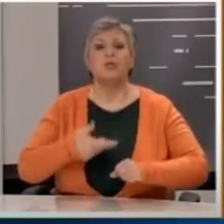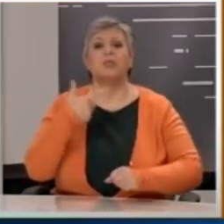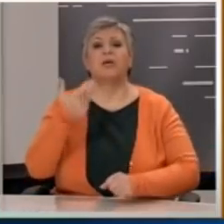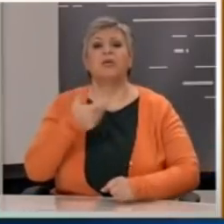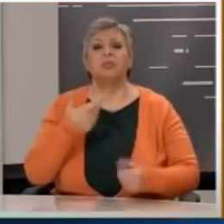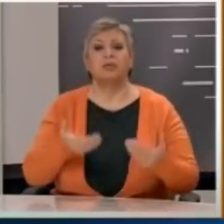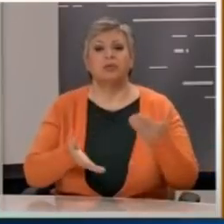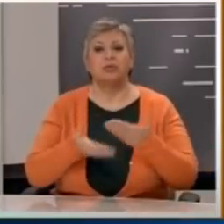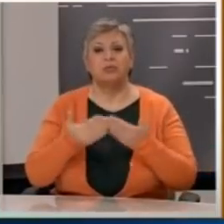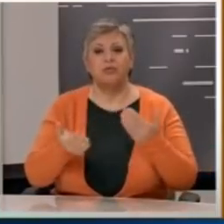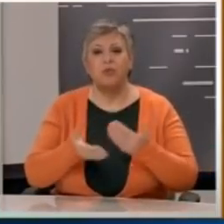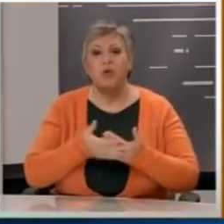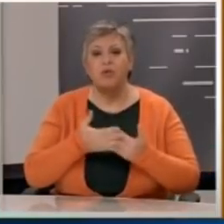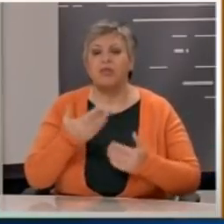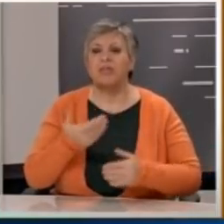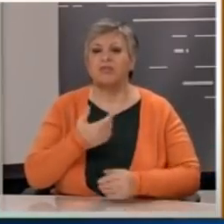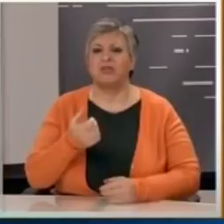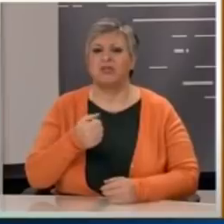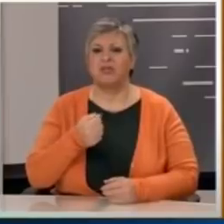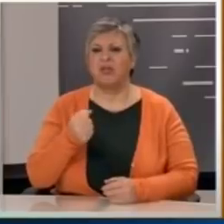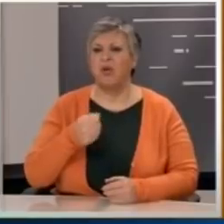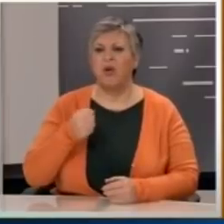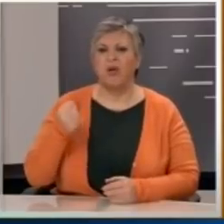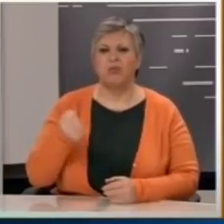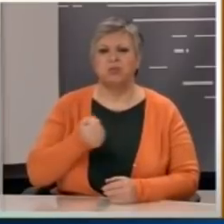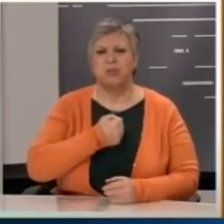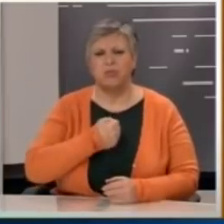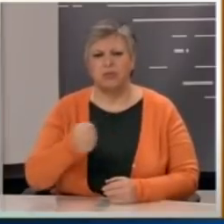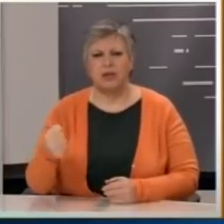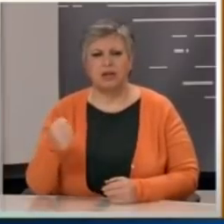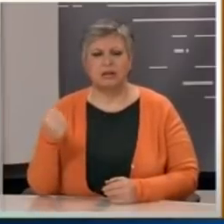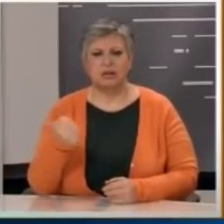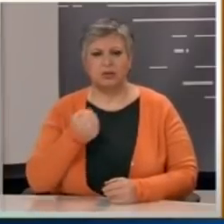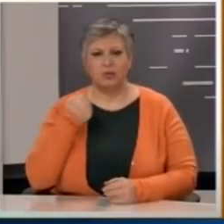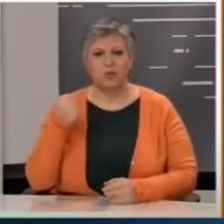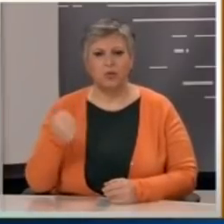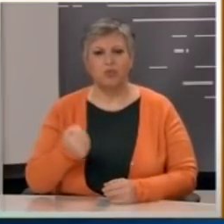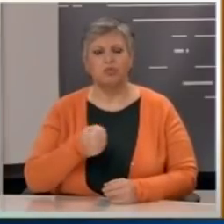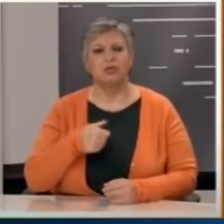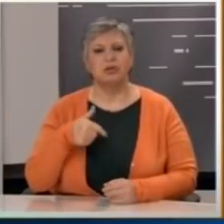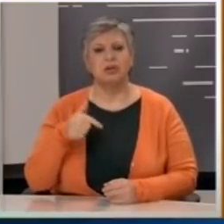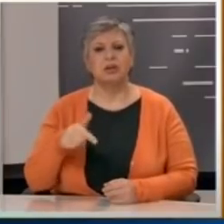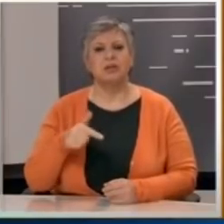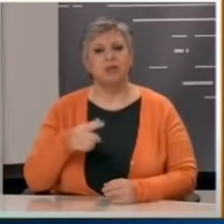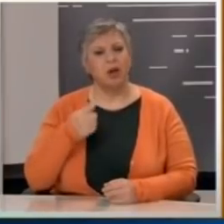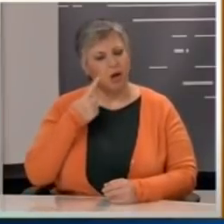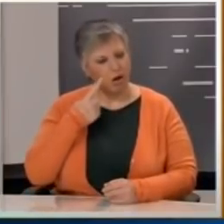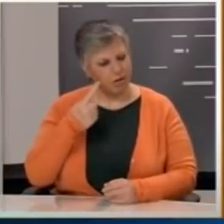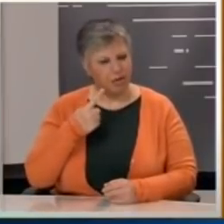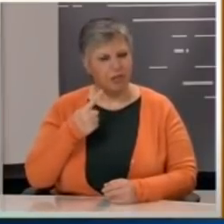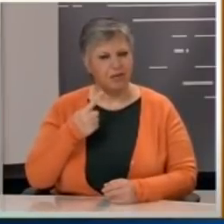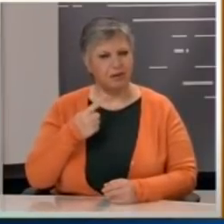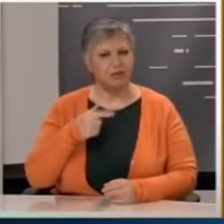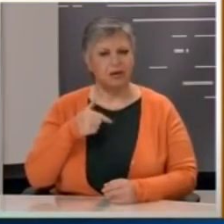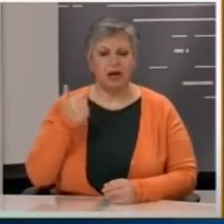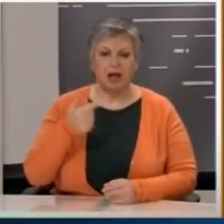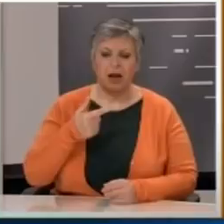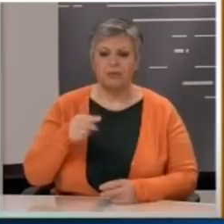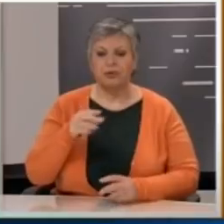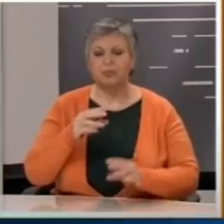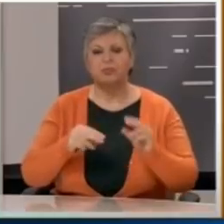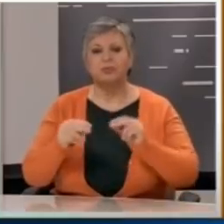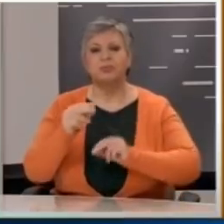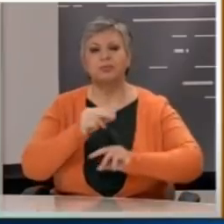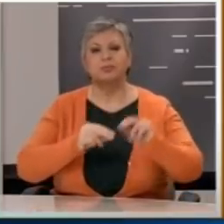των λαϊκιστών και της ακροδεξιάς κλπ. Κλπ. Θα δείτε ότι και εκεί θα υπάρξει η ανάλογη